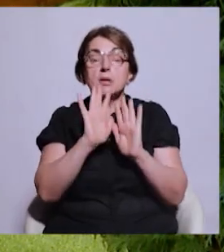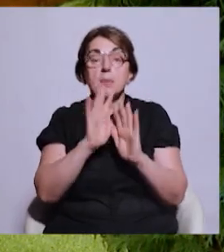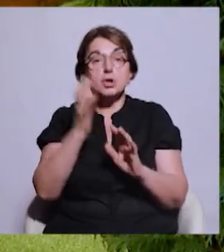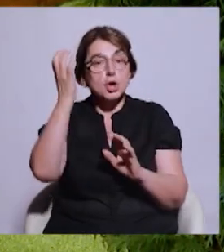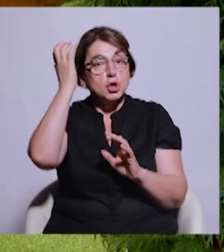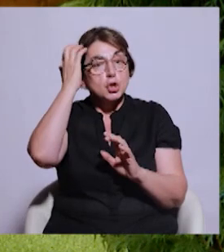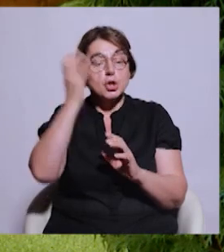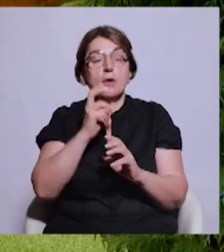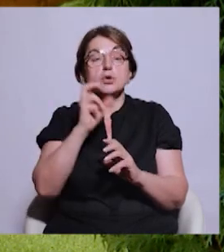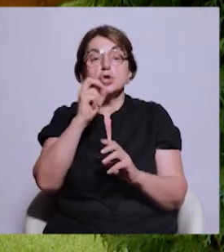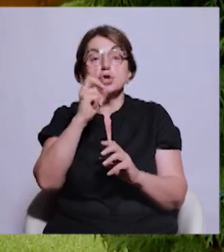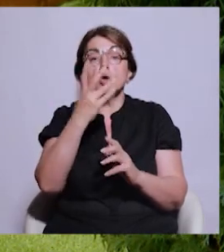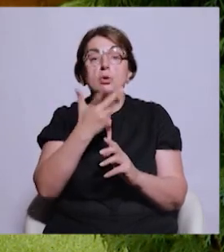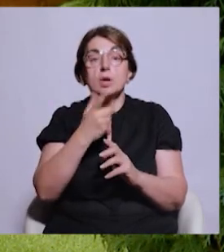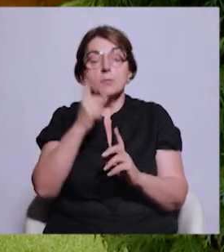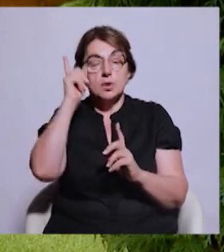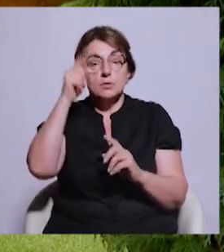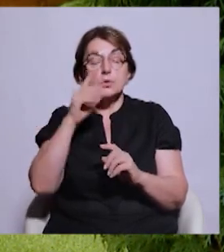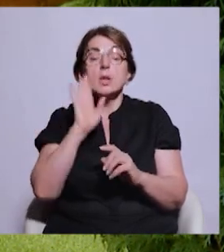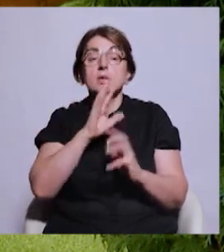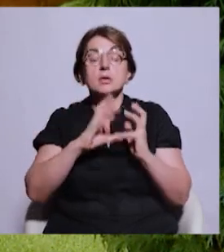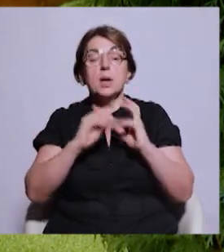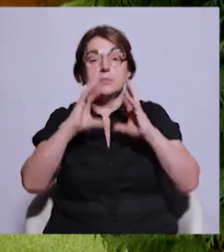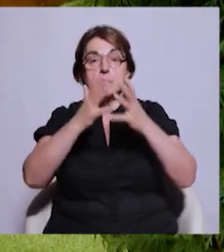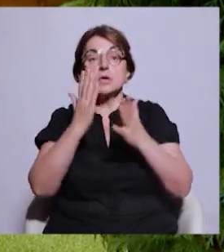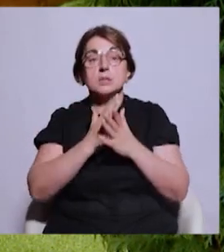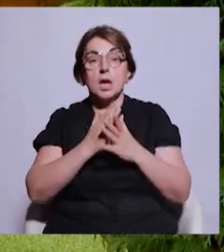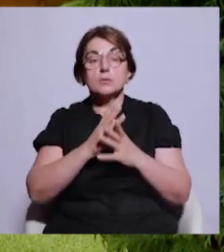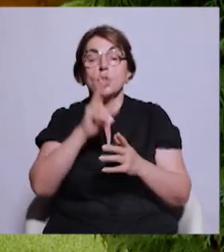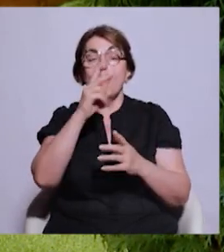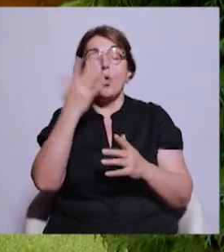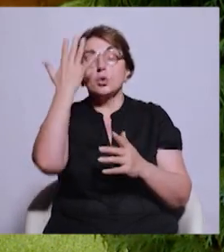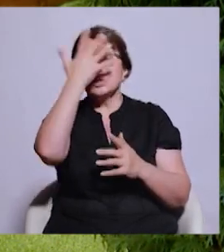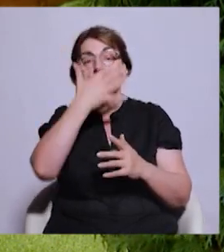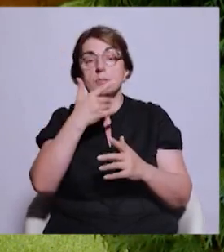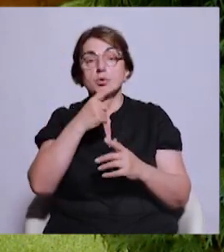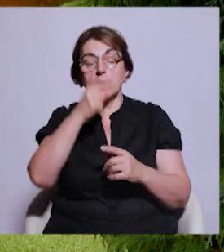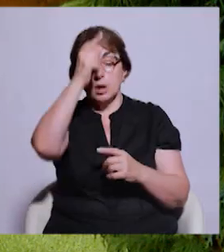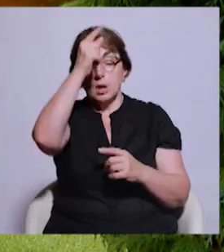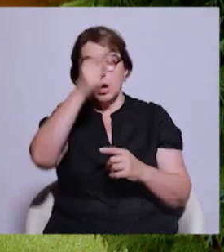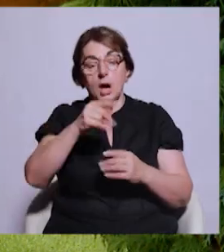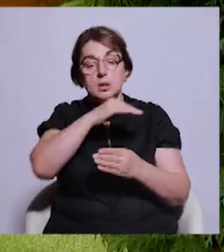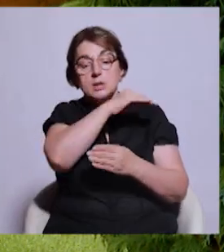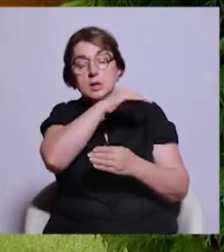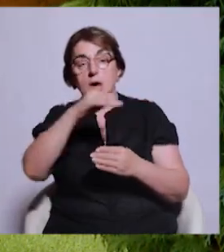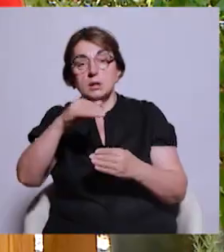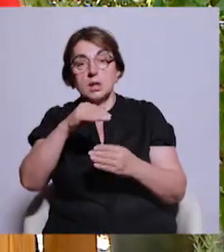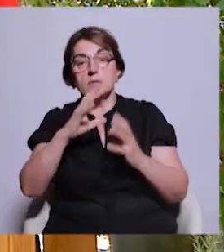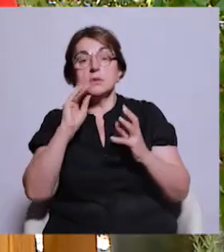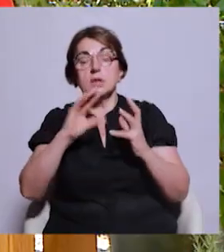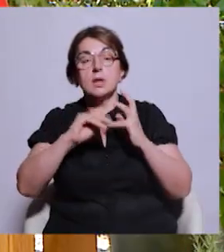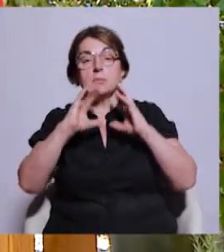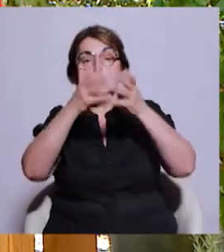მაინც და მაინც ჩრდილოეთის მიმართულებას? დედამიწას გააჩნია ორი პოლუსი, ანუ ეს არის წარმოსახვითი ღერძის გადაკვეთის